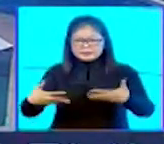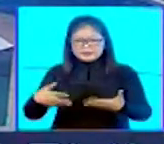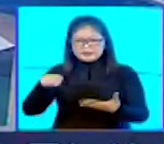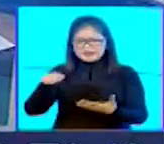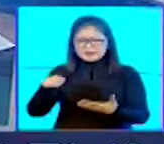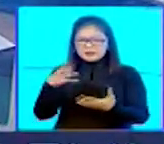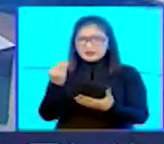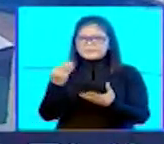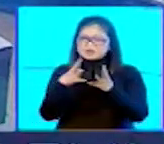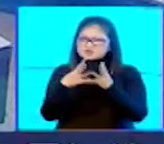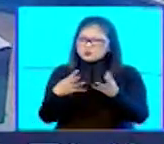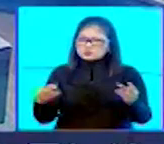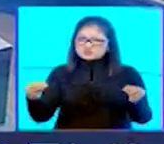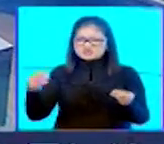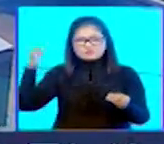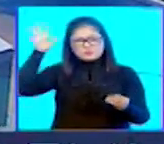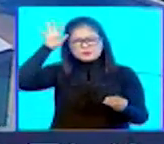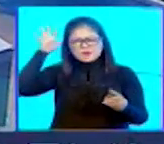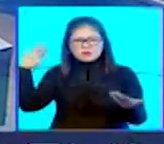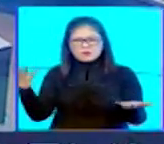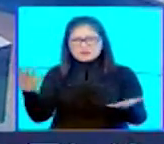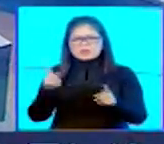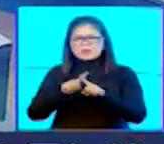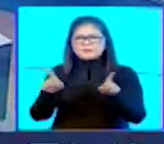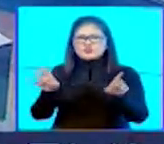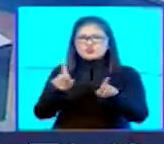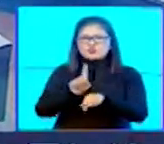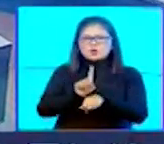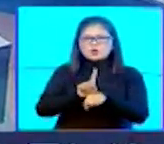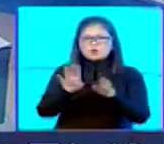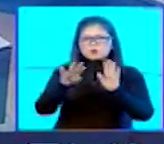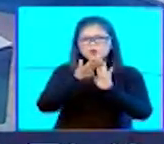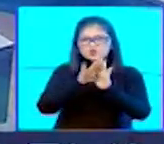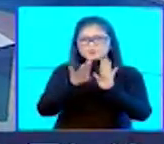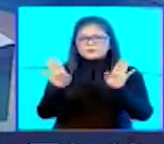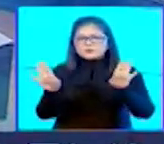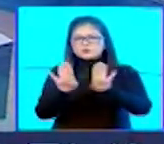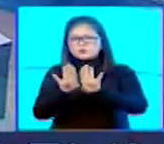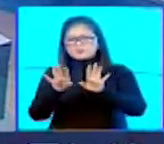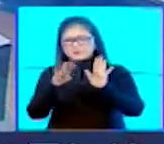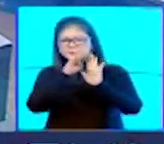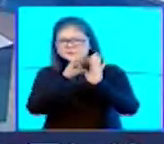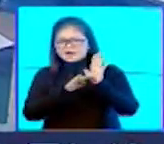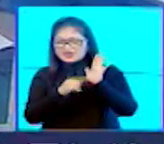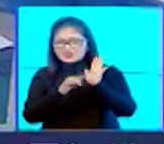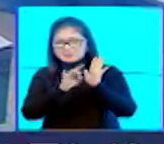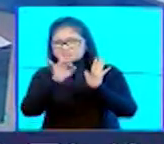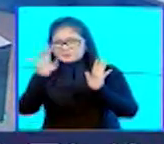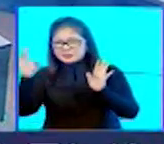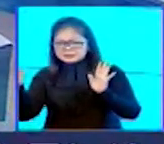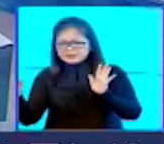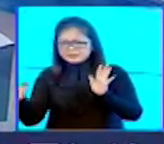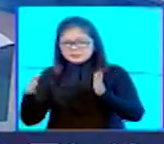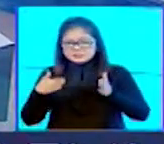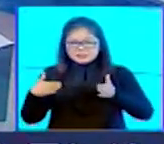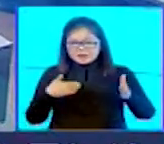beberapa kali mal ditutup karena kebijakan-kebijakan mulai dari PPKM darurat, kemudian PPKM berdasarkan level. Nah, kemudian apa strategi mal dan pusat perbelanjaan,